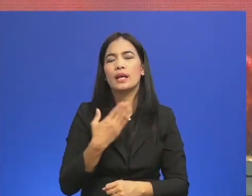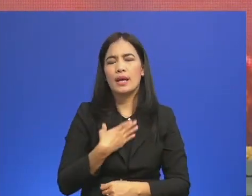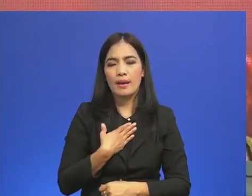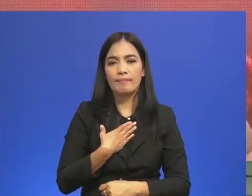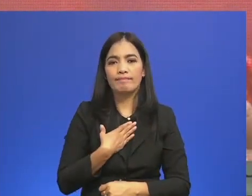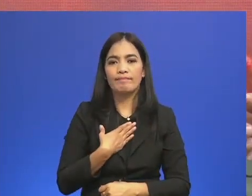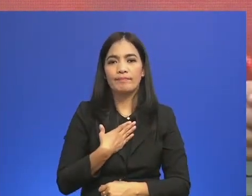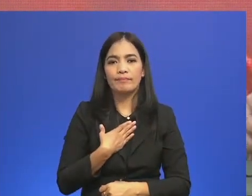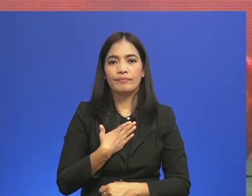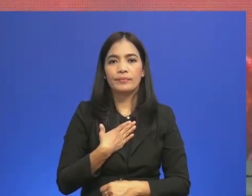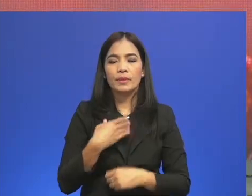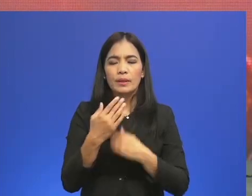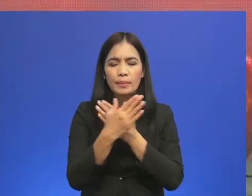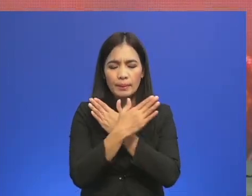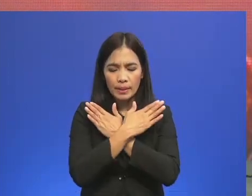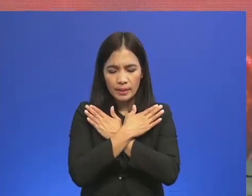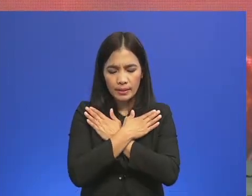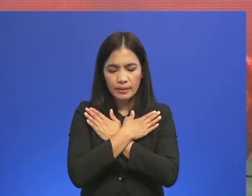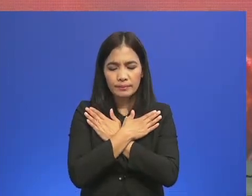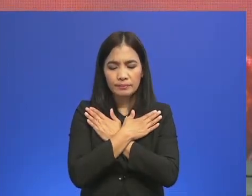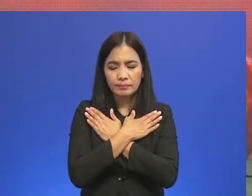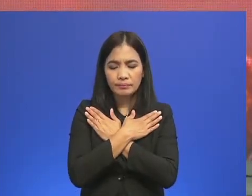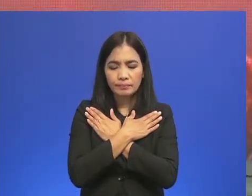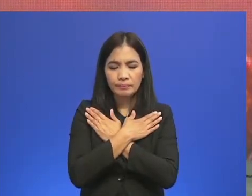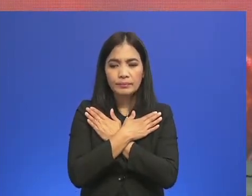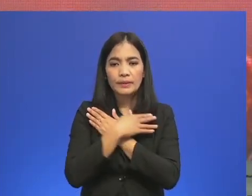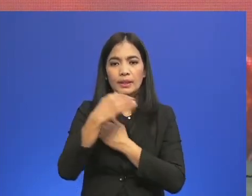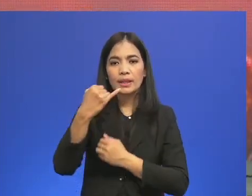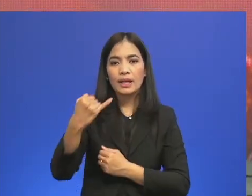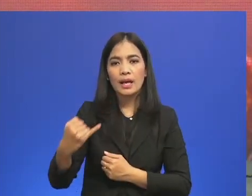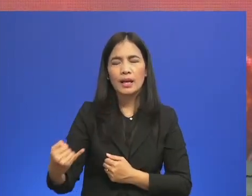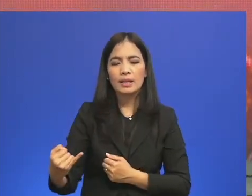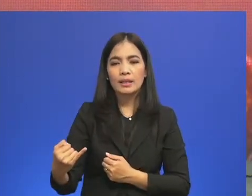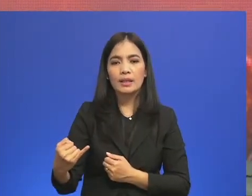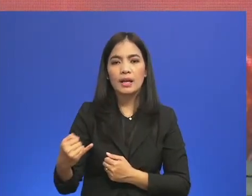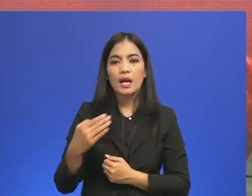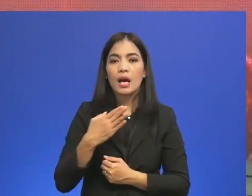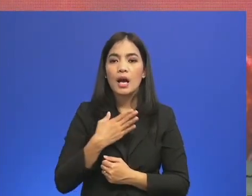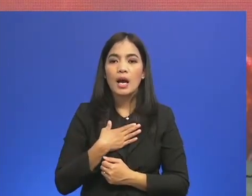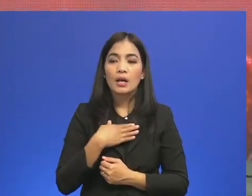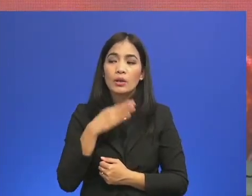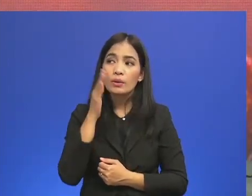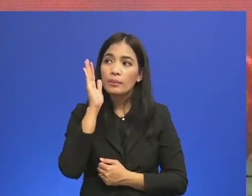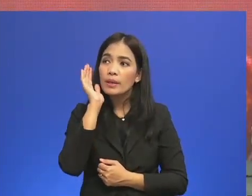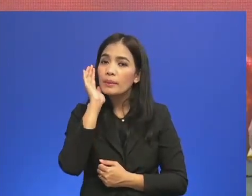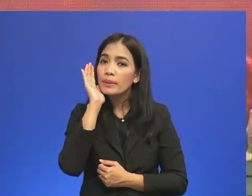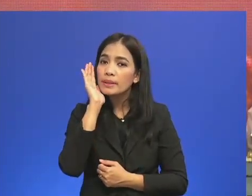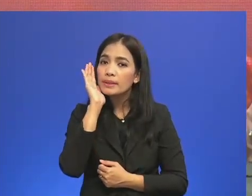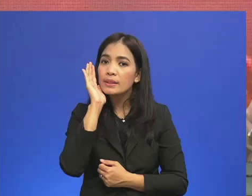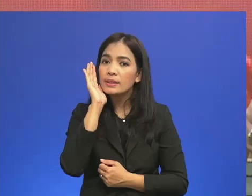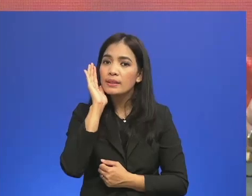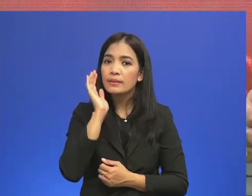Di pembaringan terakhir aku berbisik,